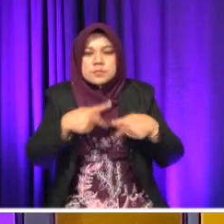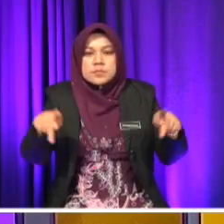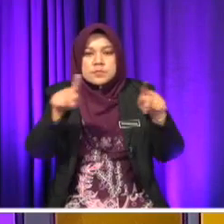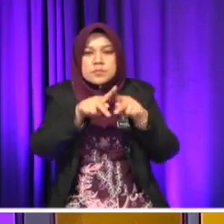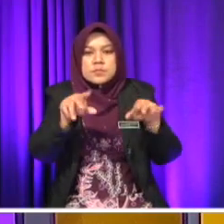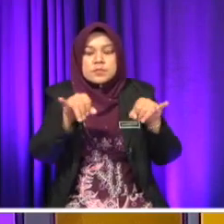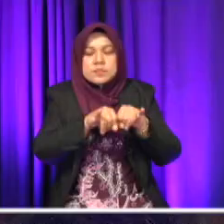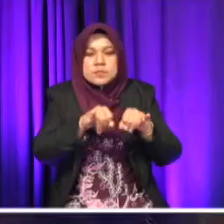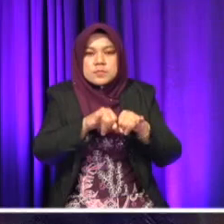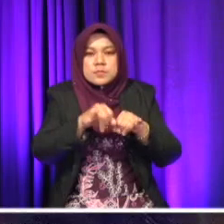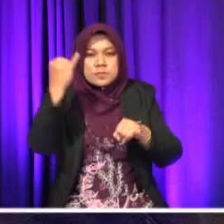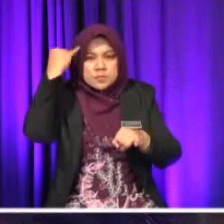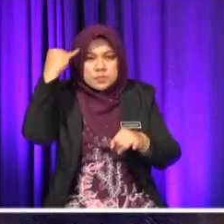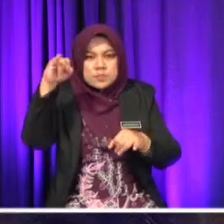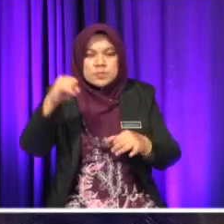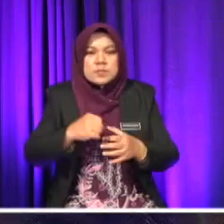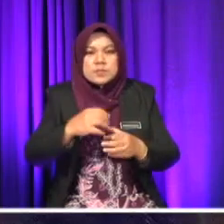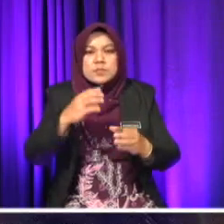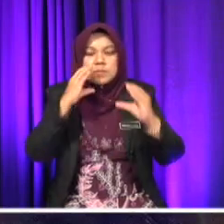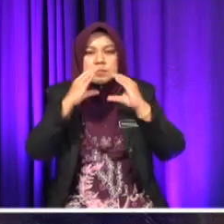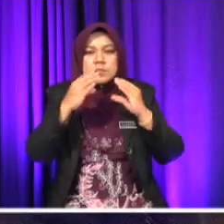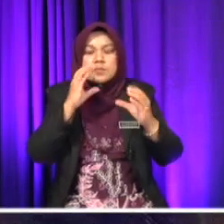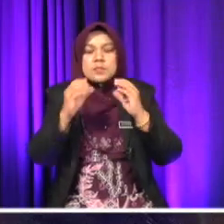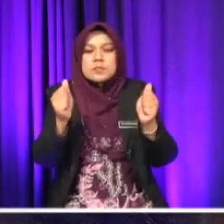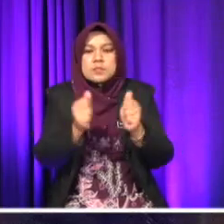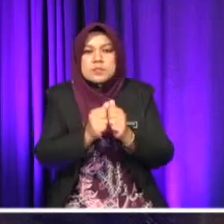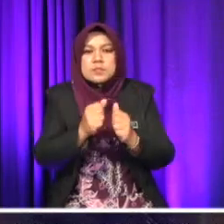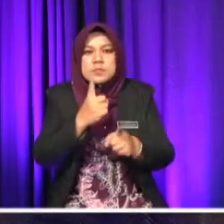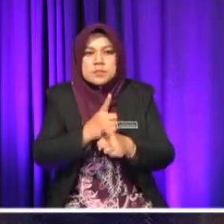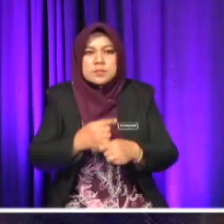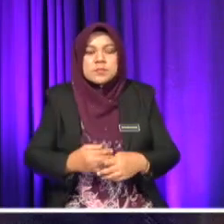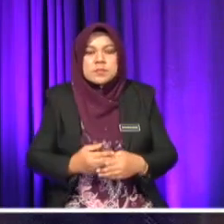juga ada ilmu cara bercakap yang betul